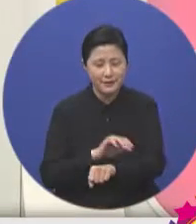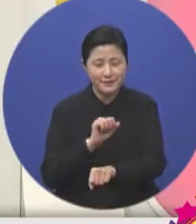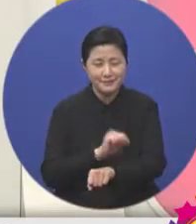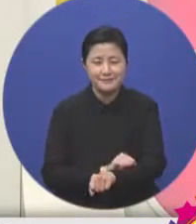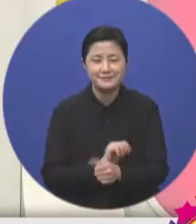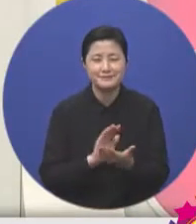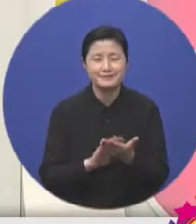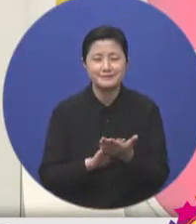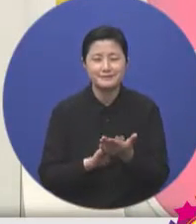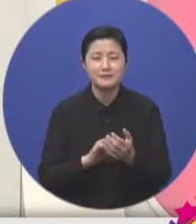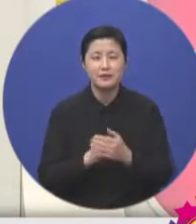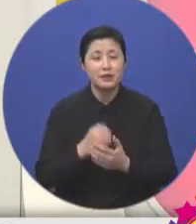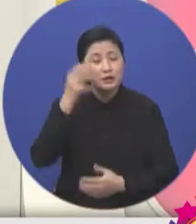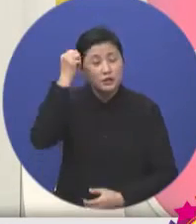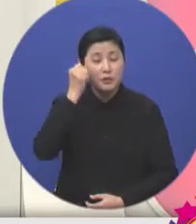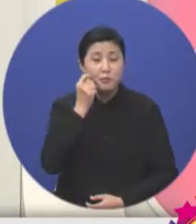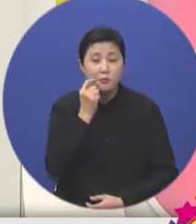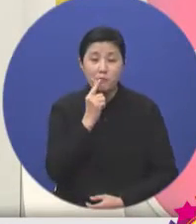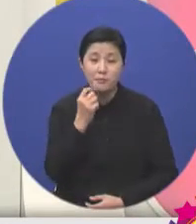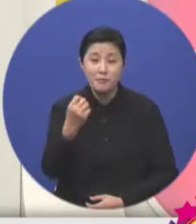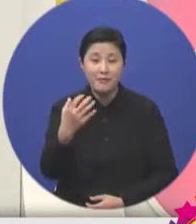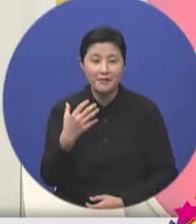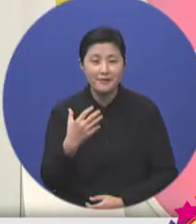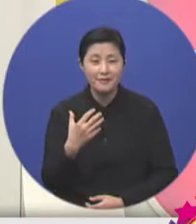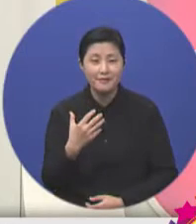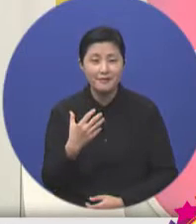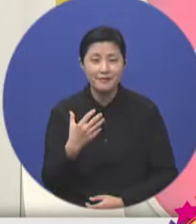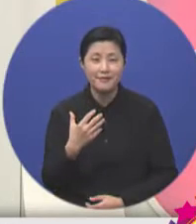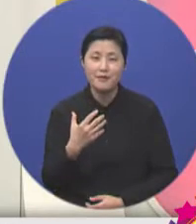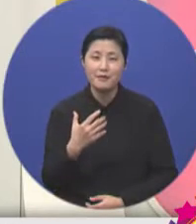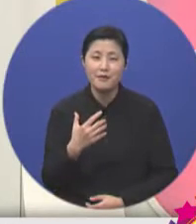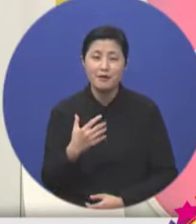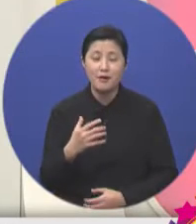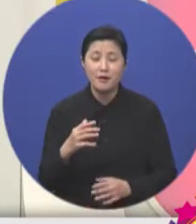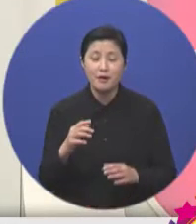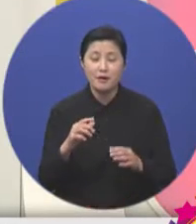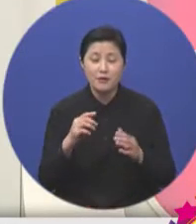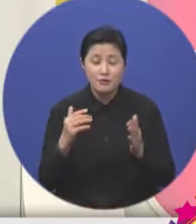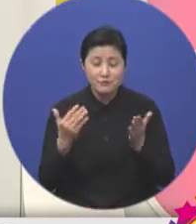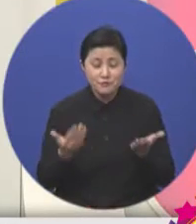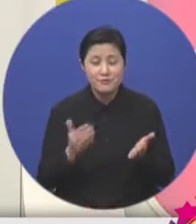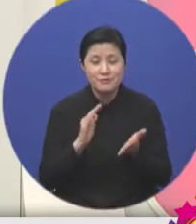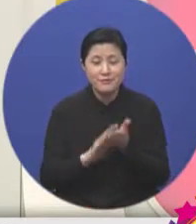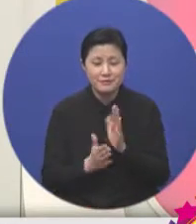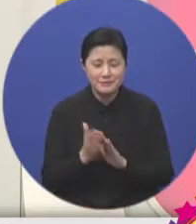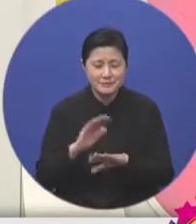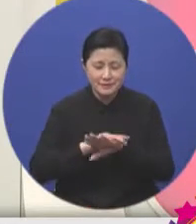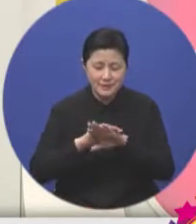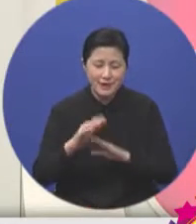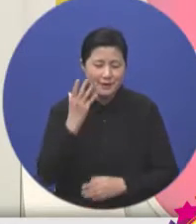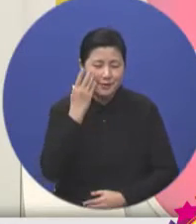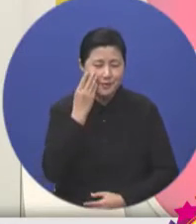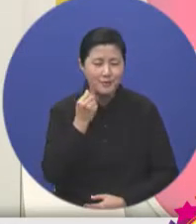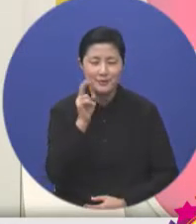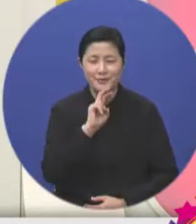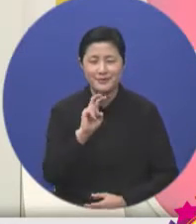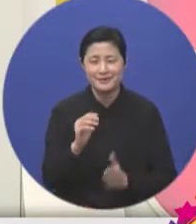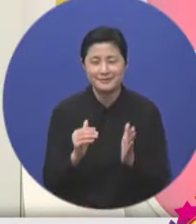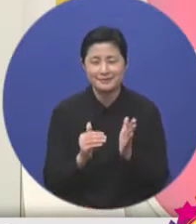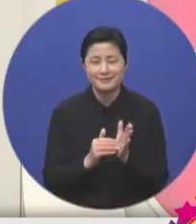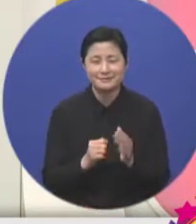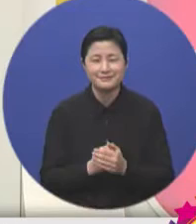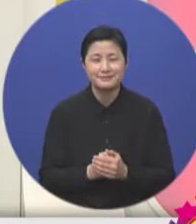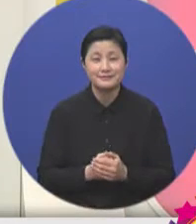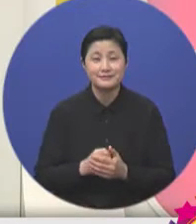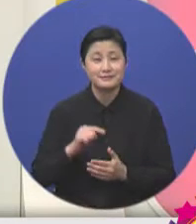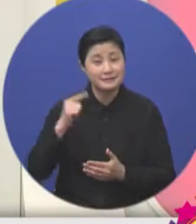잘하셨습니다. 뭐 기억 못하신다고 하시더니 네. 그죠? 한 번도 움찔 없이 그냥 쭉 네, 잘하셨습니다. 잘하셨어요. 네. 자, 다음